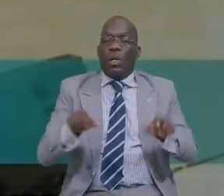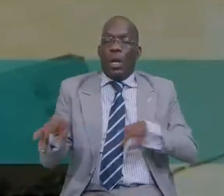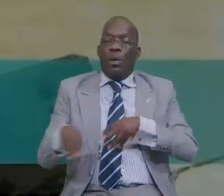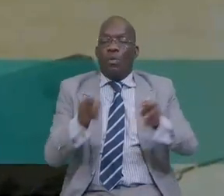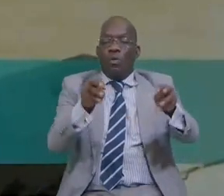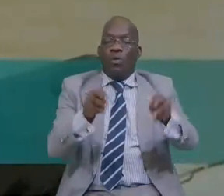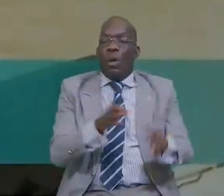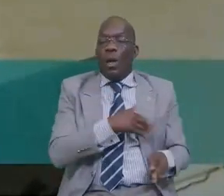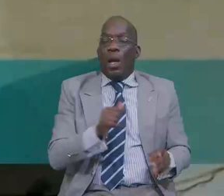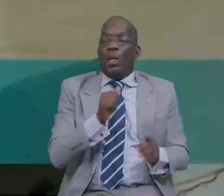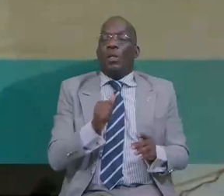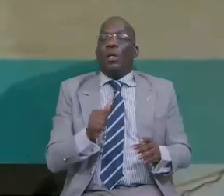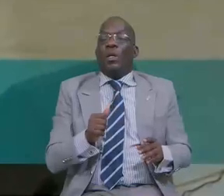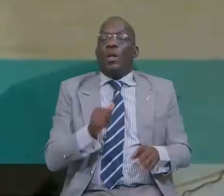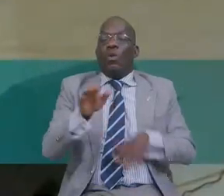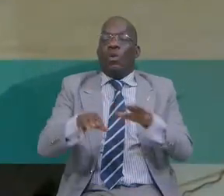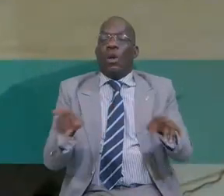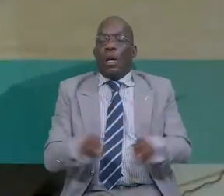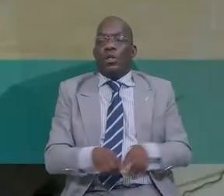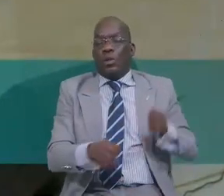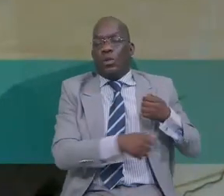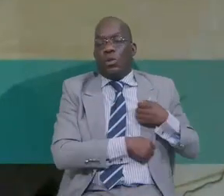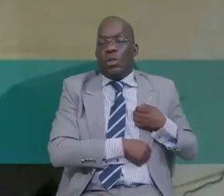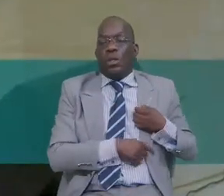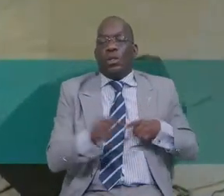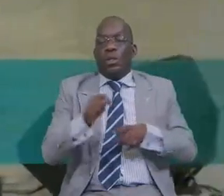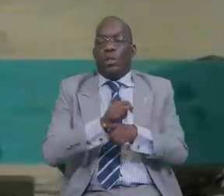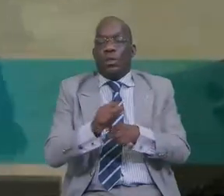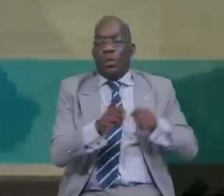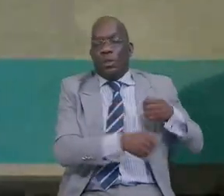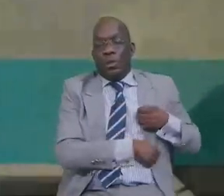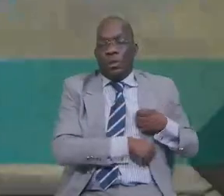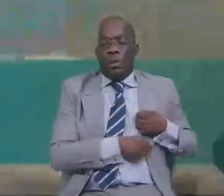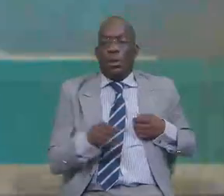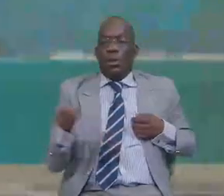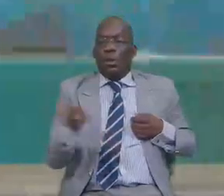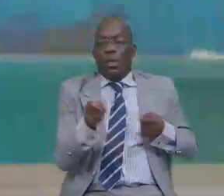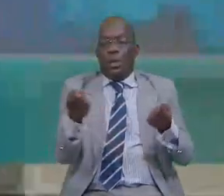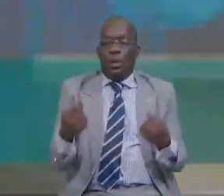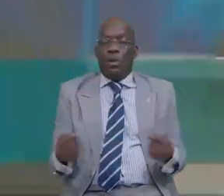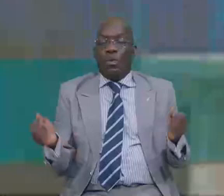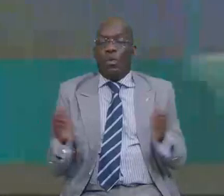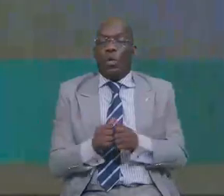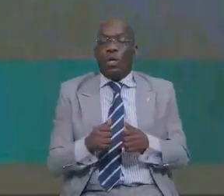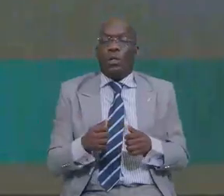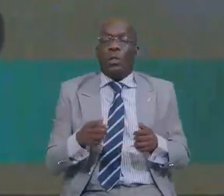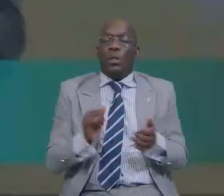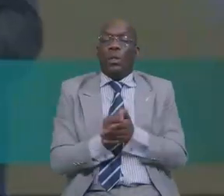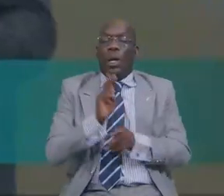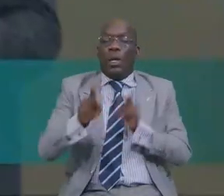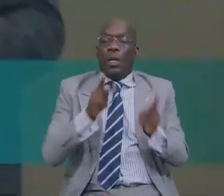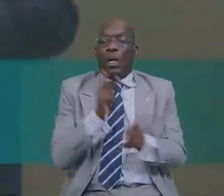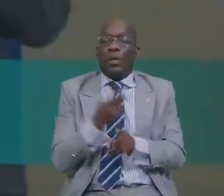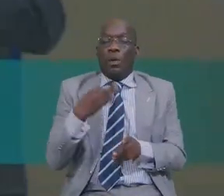bouger, marcher, comme des soldats bien formés d'ailleurs. et ils viennent avec ce type